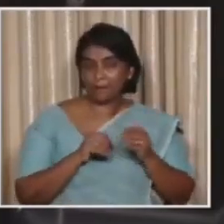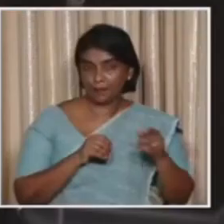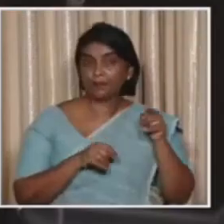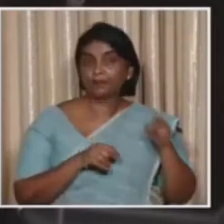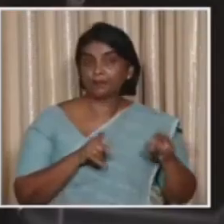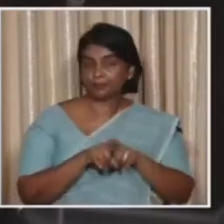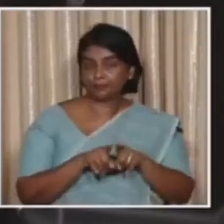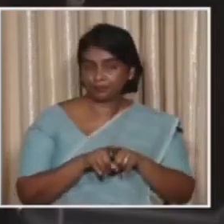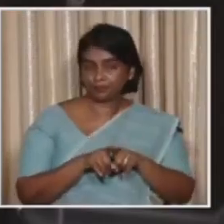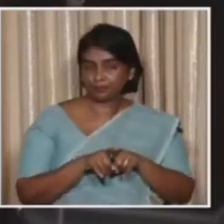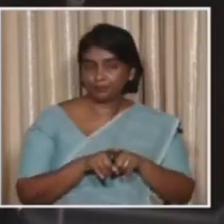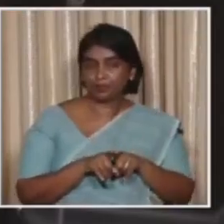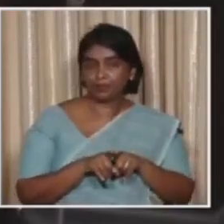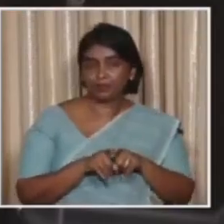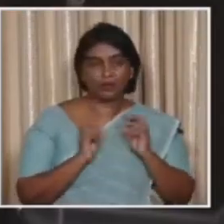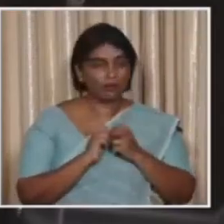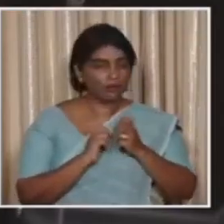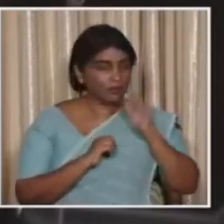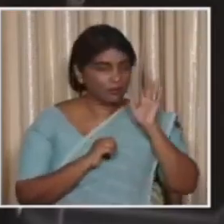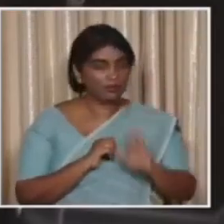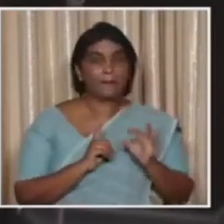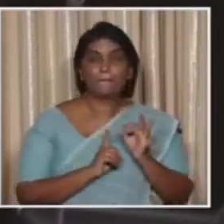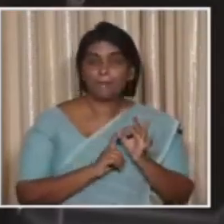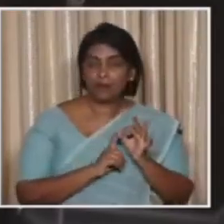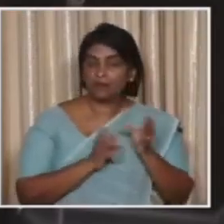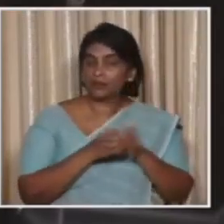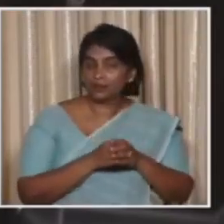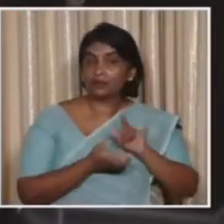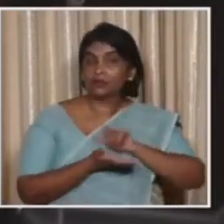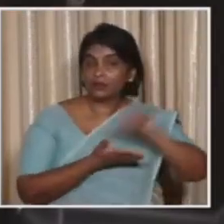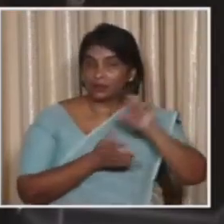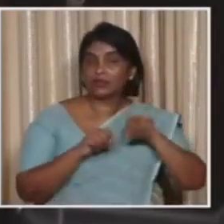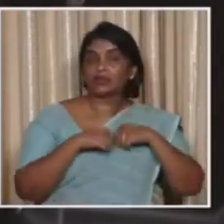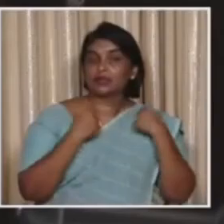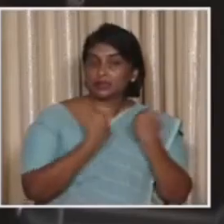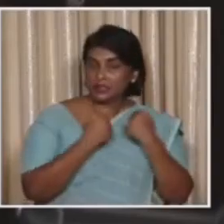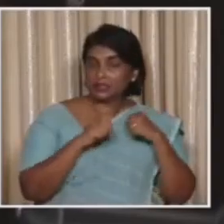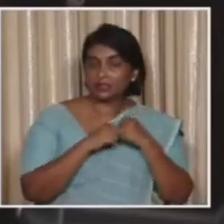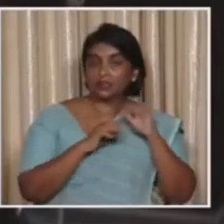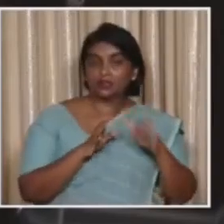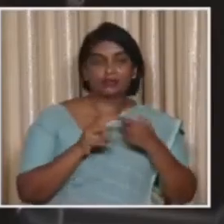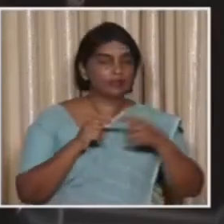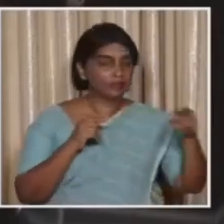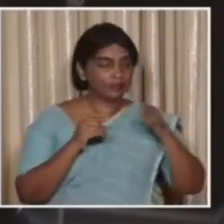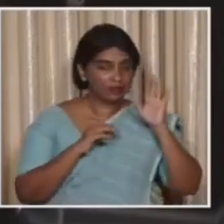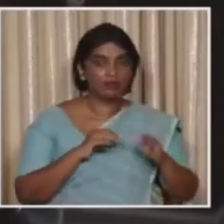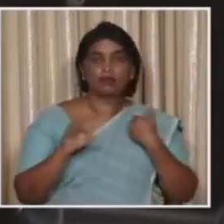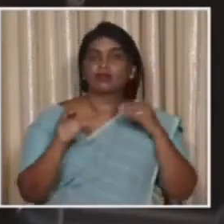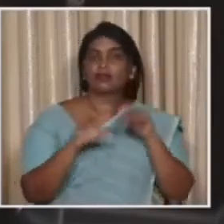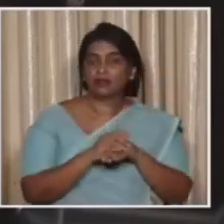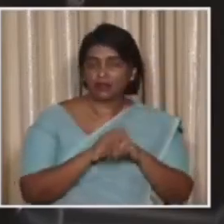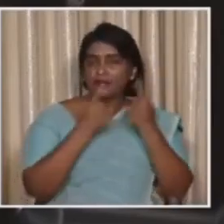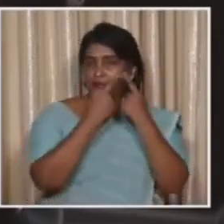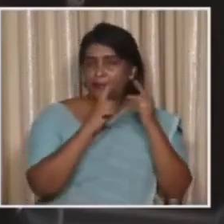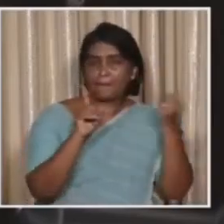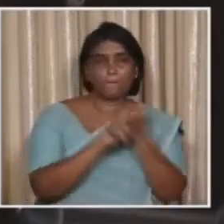මේ හරහා හානියට පත්වෙච්ච පෞද්ගලිකංශයේ විදේශගත සංවිධාන සහ මේවල අතරමැදියන් මැදිහත් වෙලා කරපු